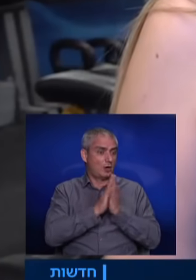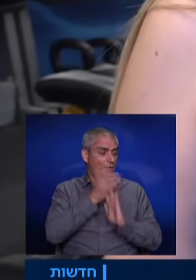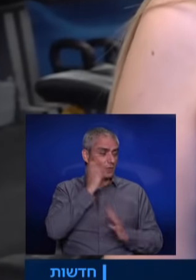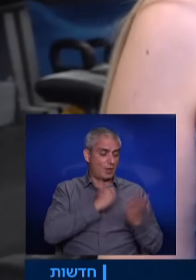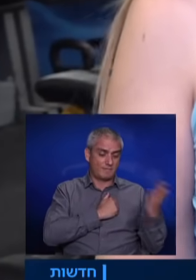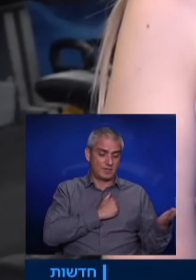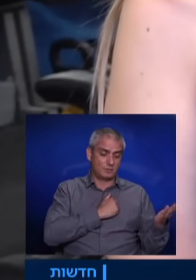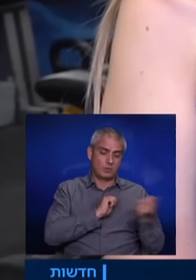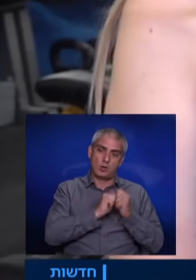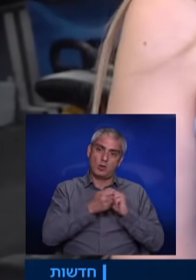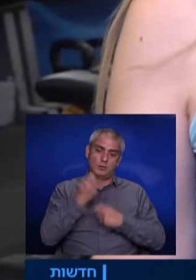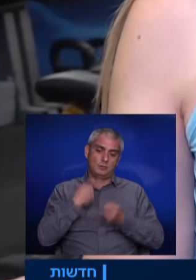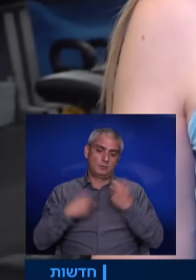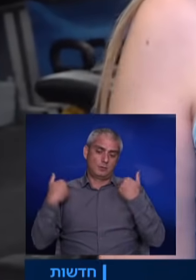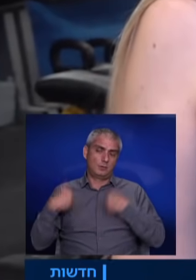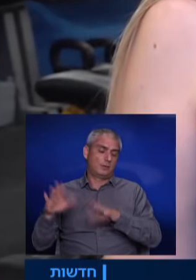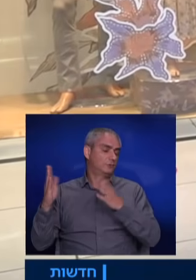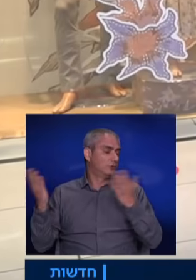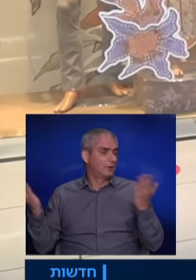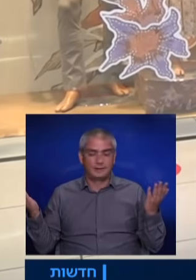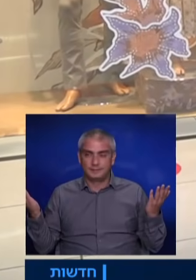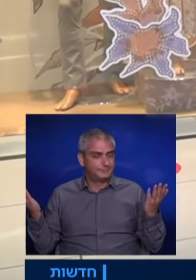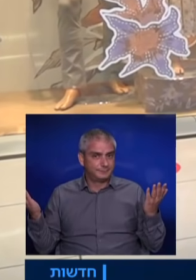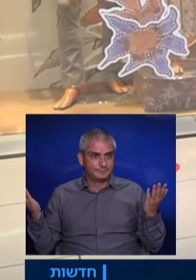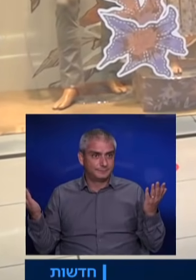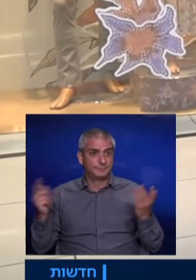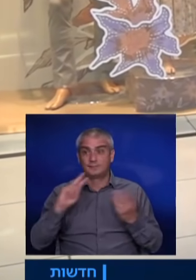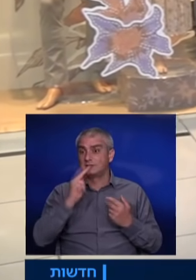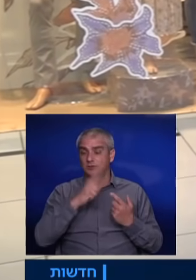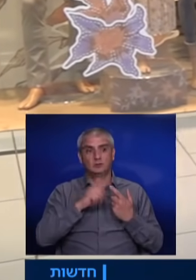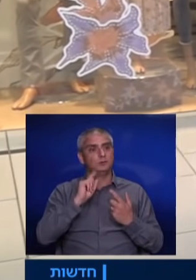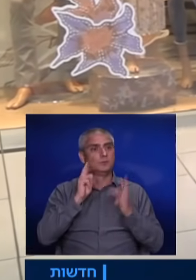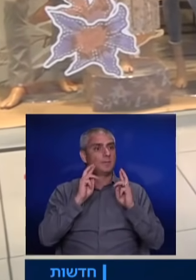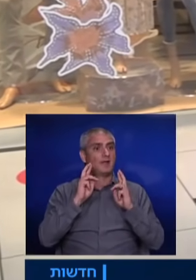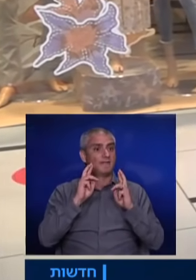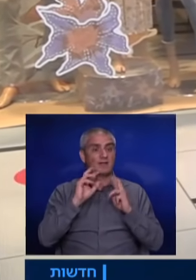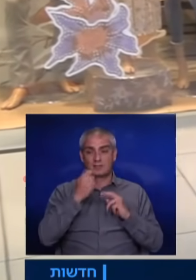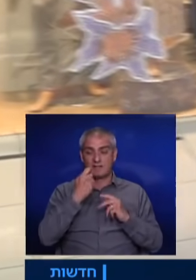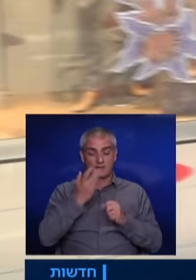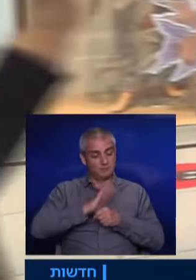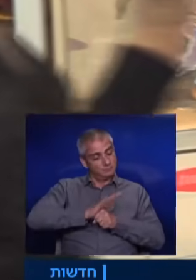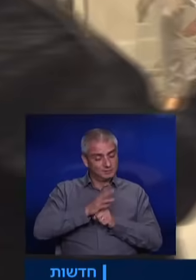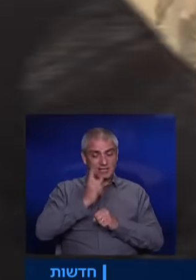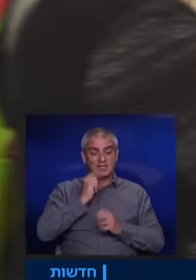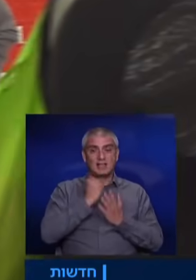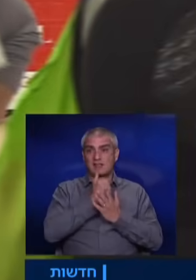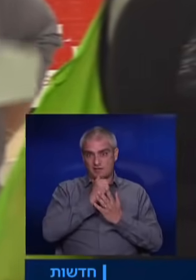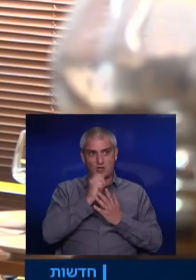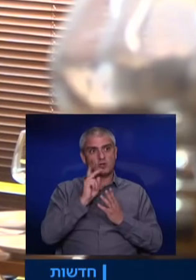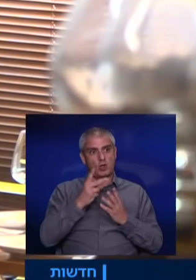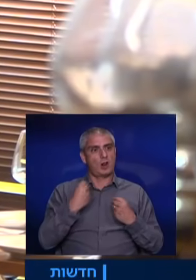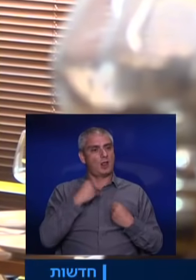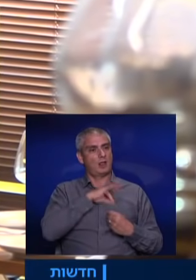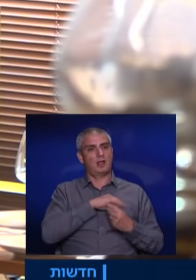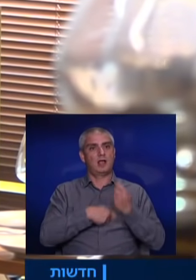עבריינים, או פשוט לפשוט רגל. מנגד, יש גם מי שמקווים שדווקא ההחמרה בתו הירוק עשויה להטיב עם